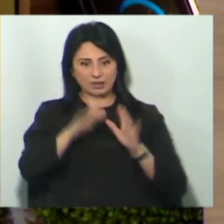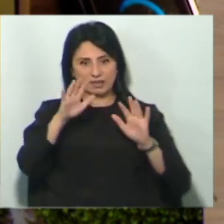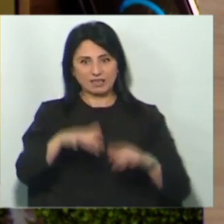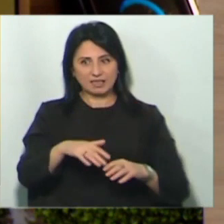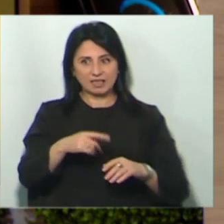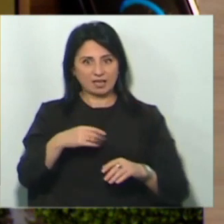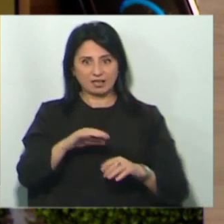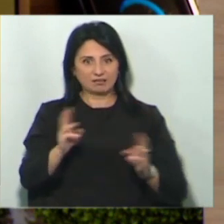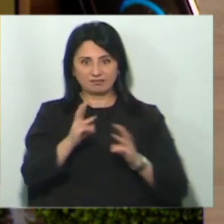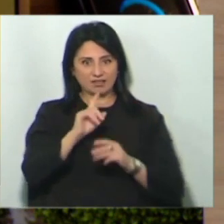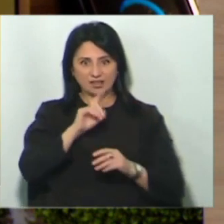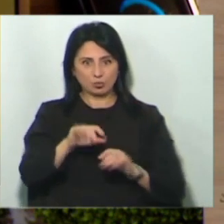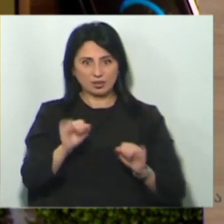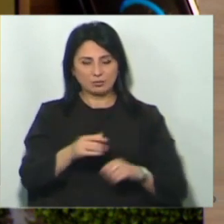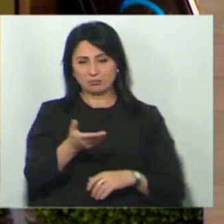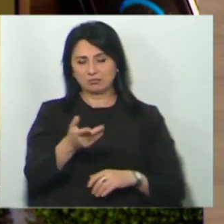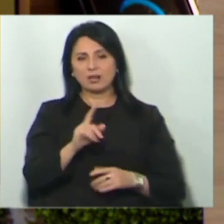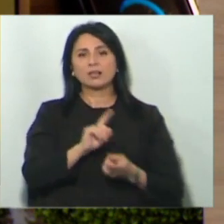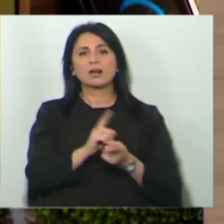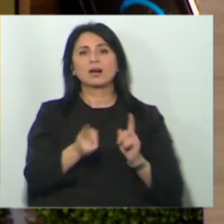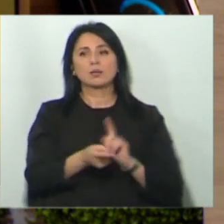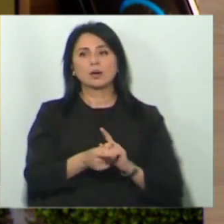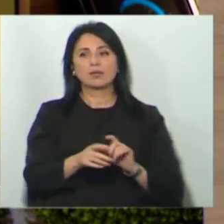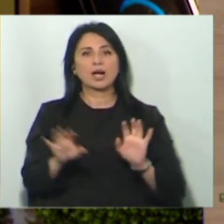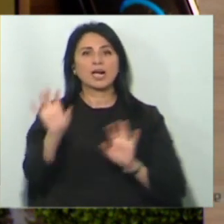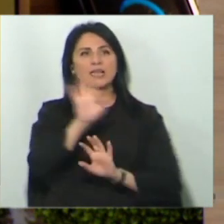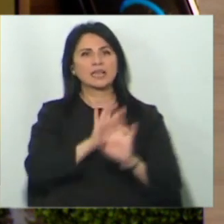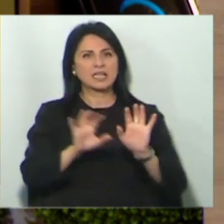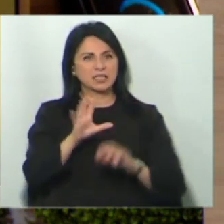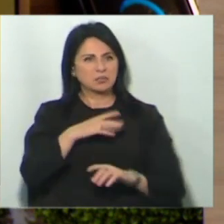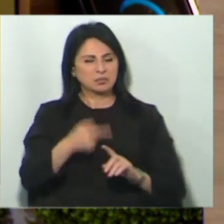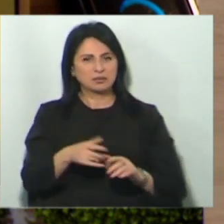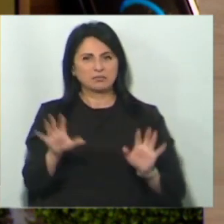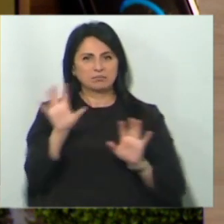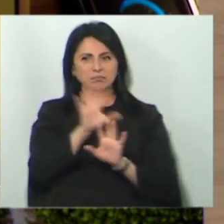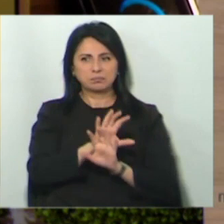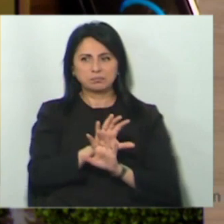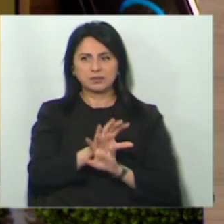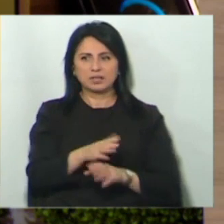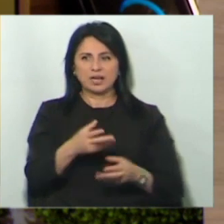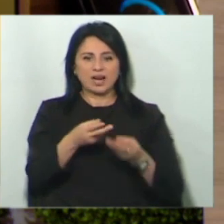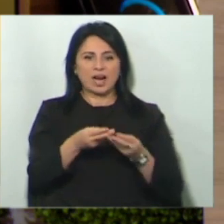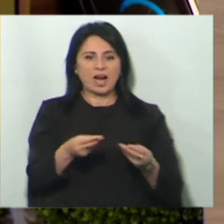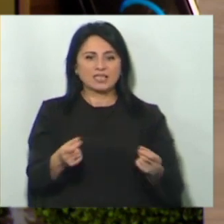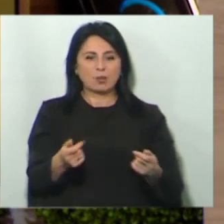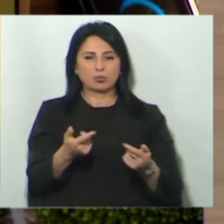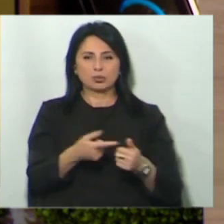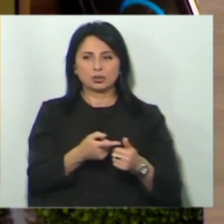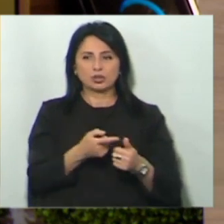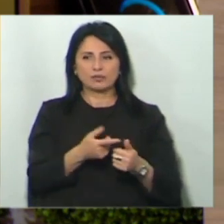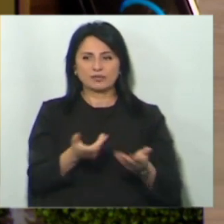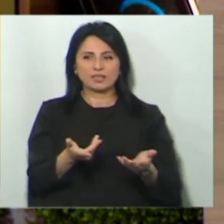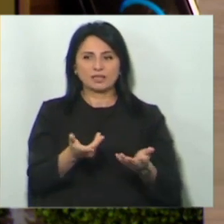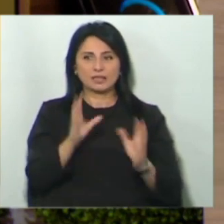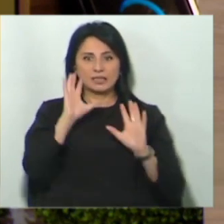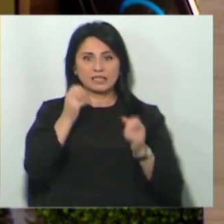bine, xiria tu cei colegi bine, cei care bule biaria nemitero nisli ico, mogrululi amindi ico da, ca zapchulte, an zapchul